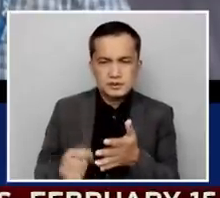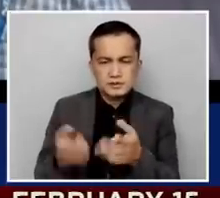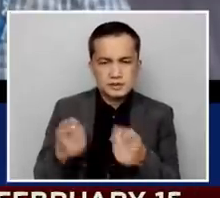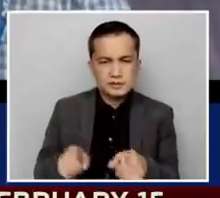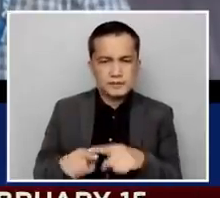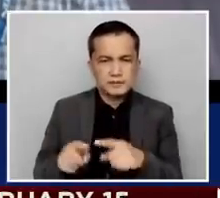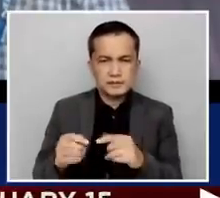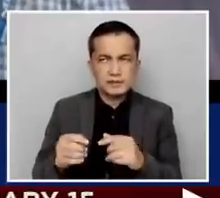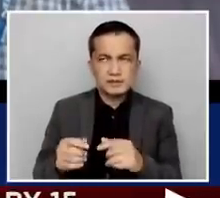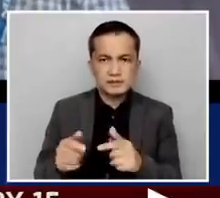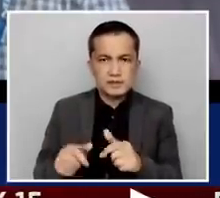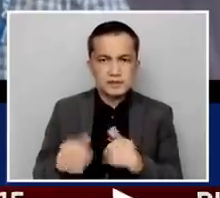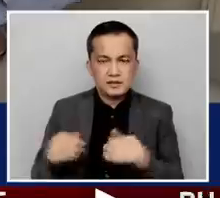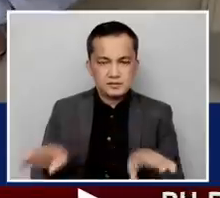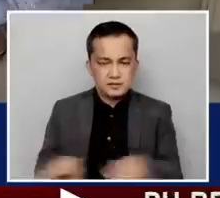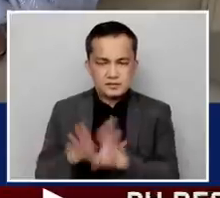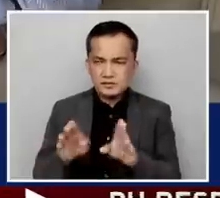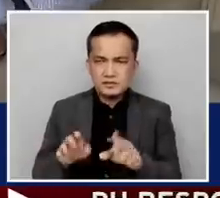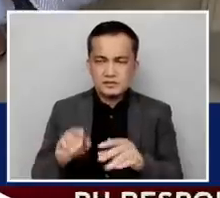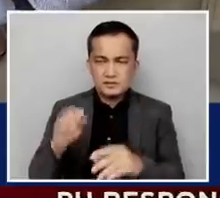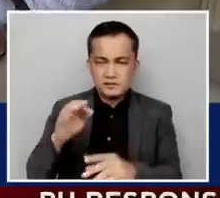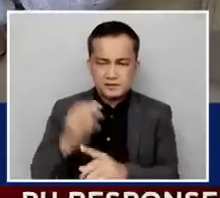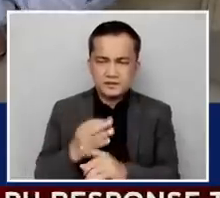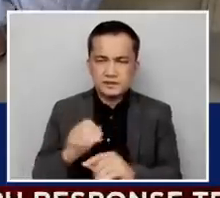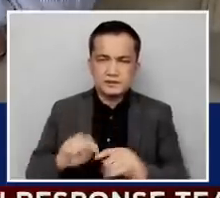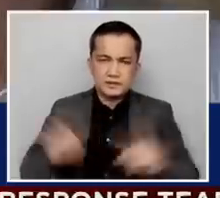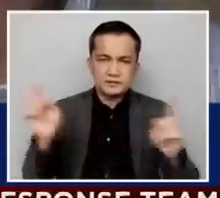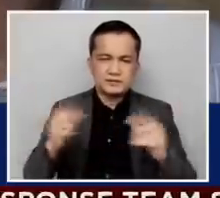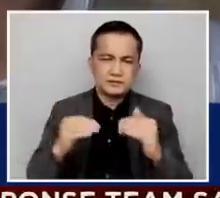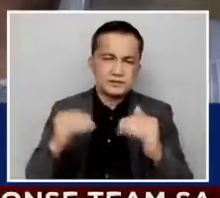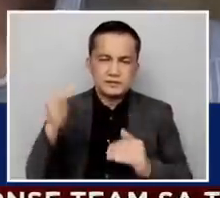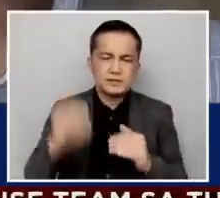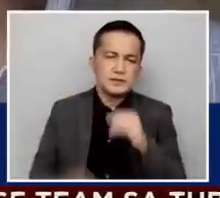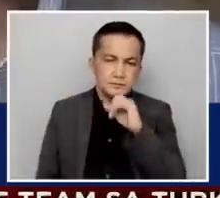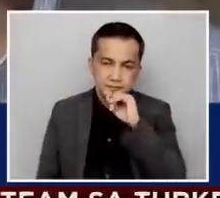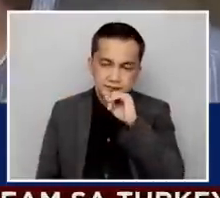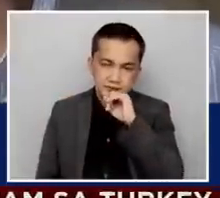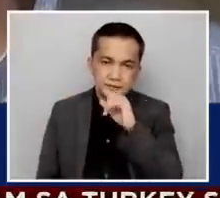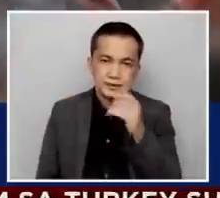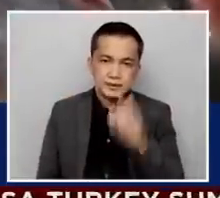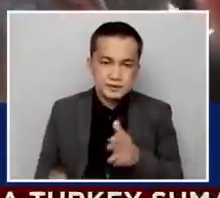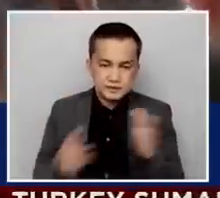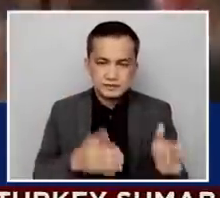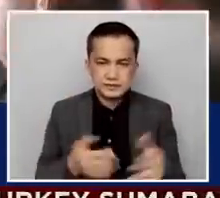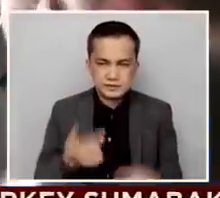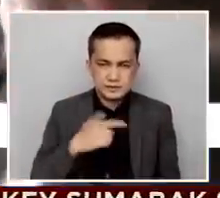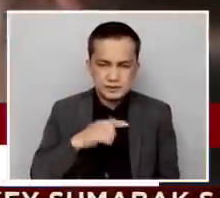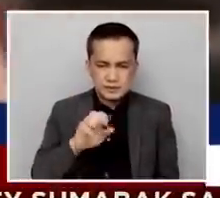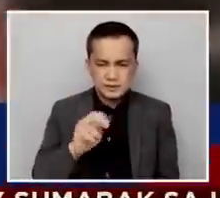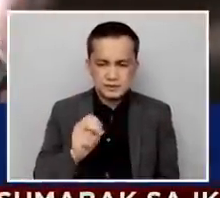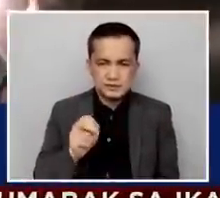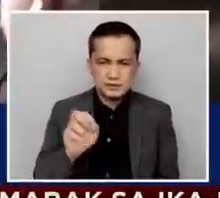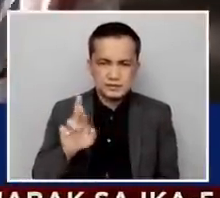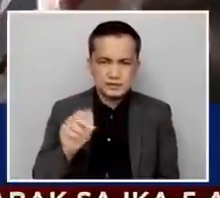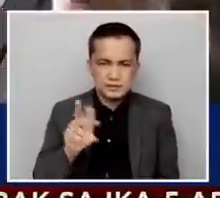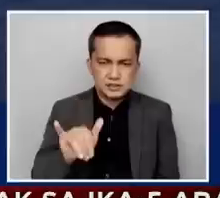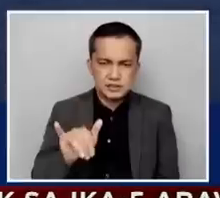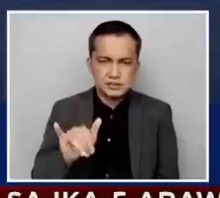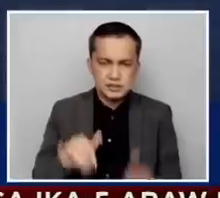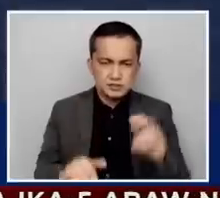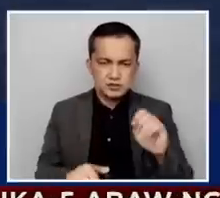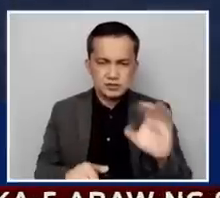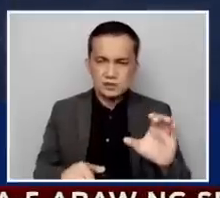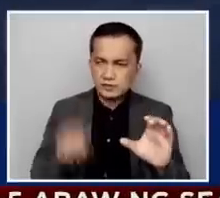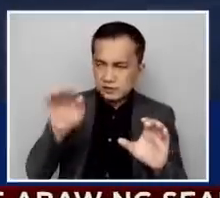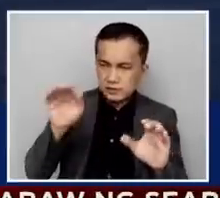nung nangyayari pagtaas ng Pebrero. Samantala, isang dating energy USEC ang umapela kay Pangulong Bongbong Marcos